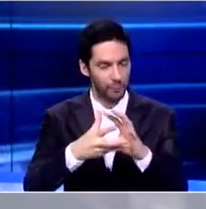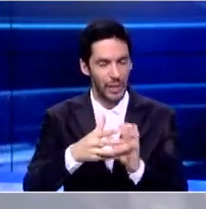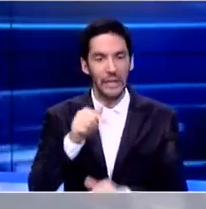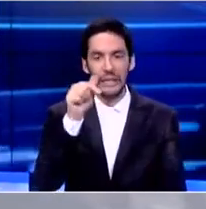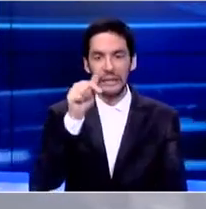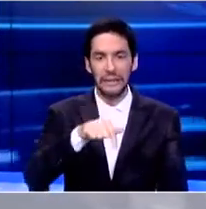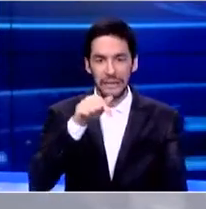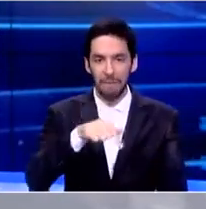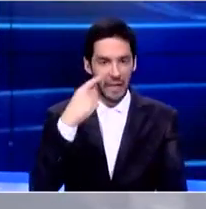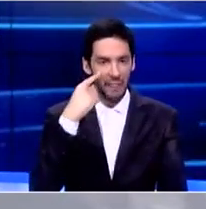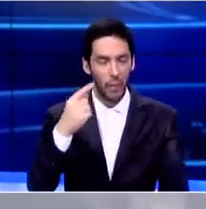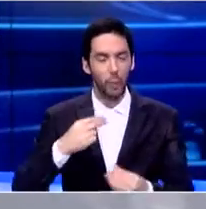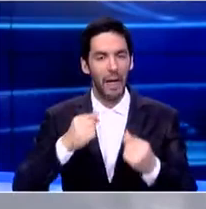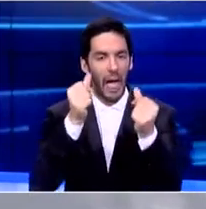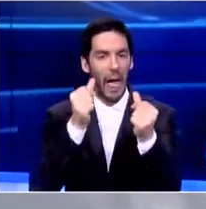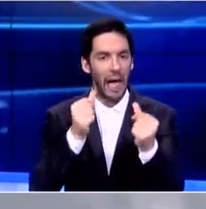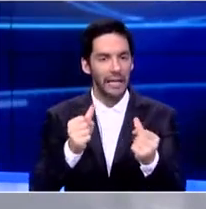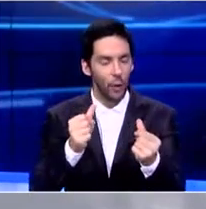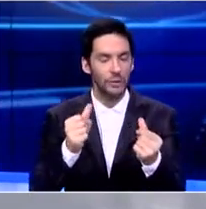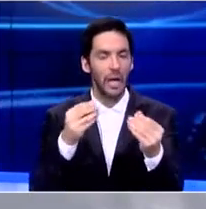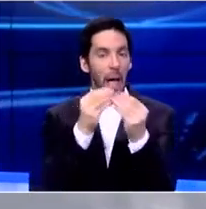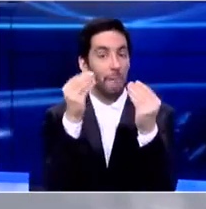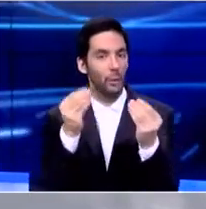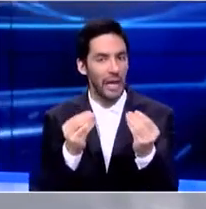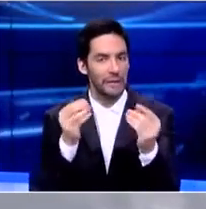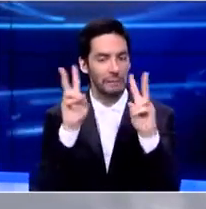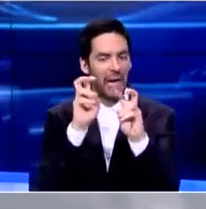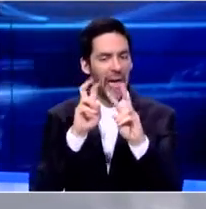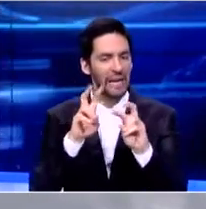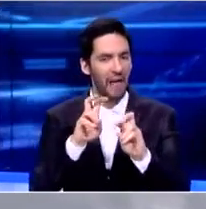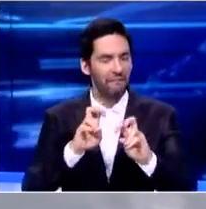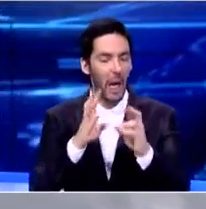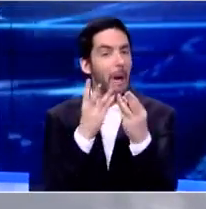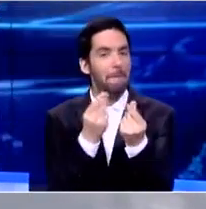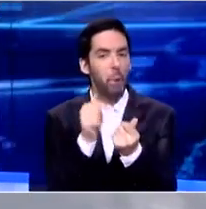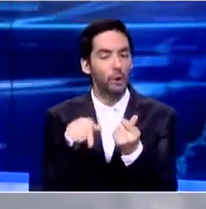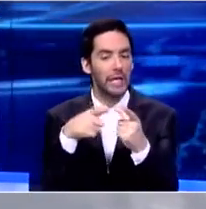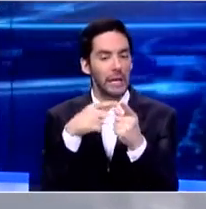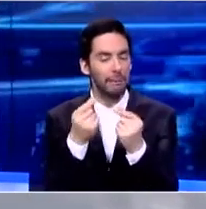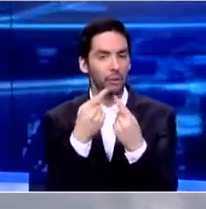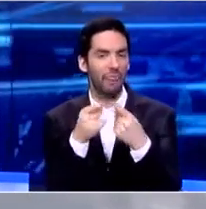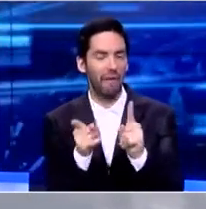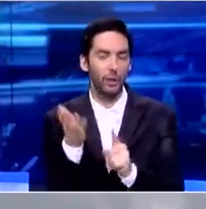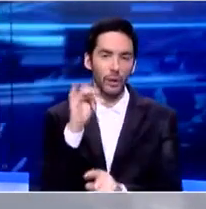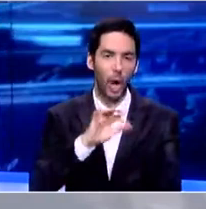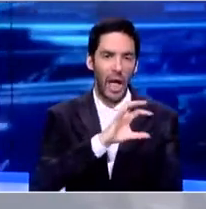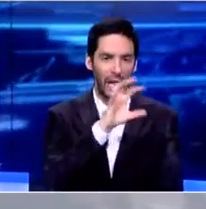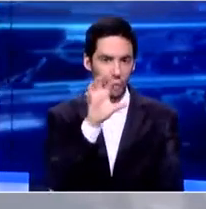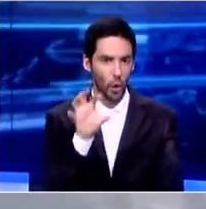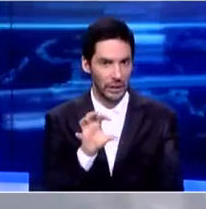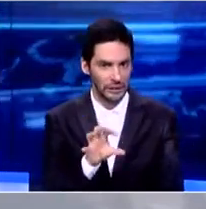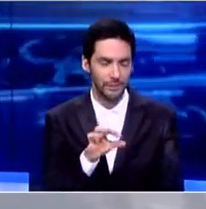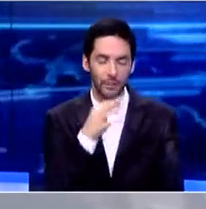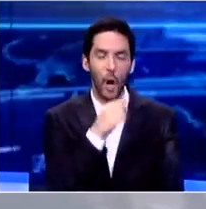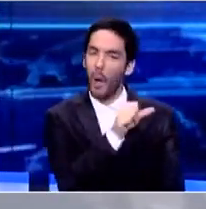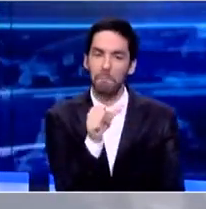από τον κύριο Νικολόπουλο, θα αναφερθώ σήμερα μόνο στην πολύ μεγάλη σημασία του να τηρούνται οι αποστάσεις όταν